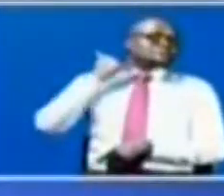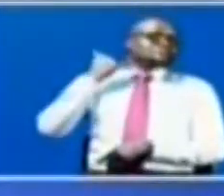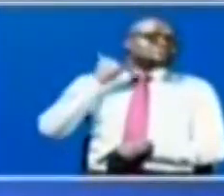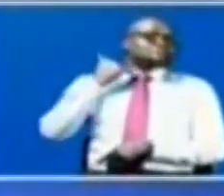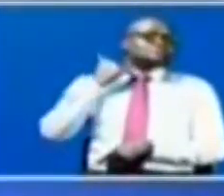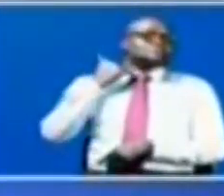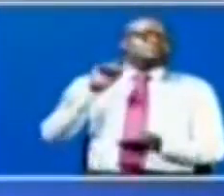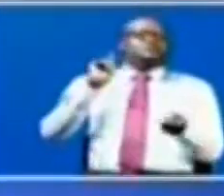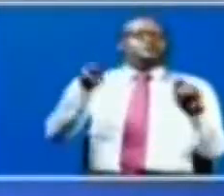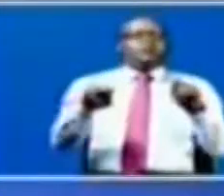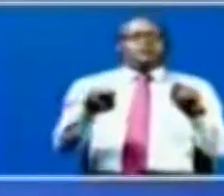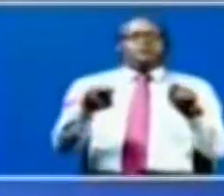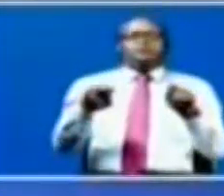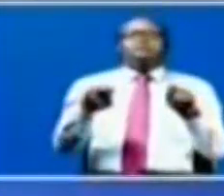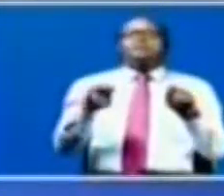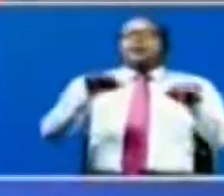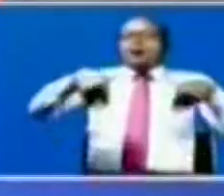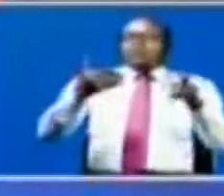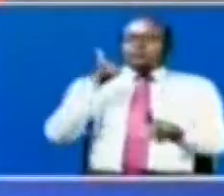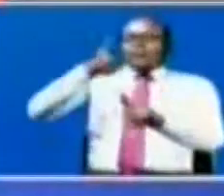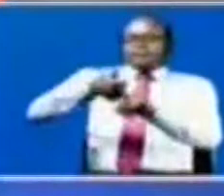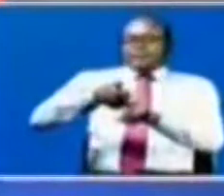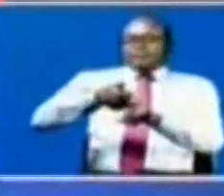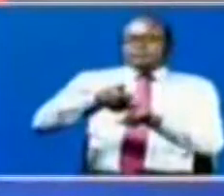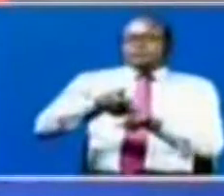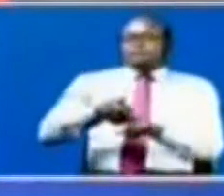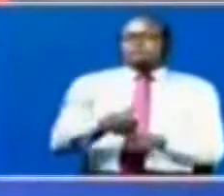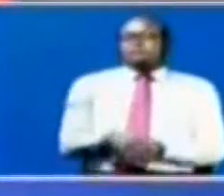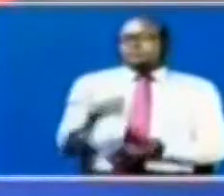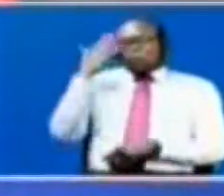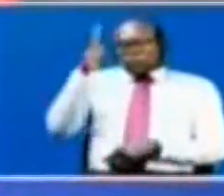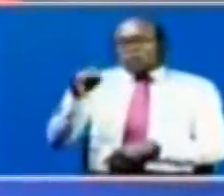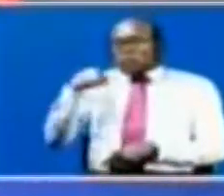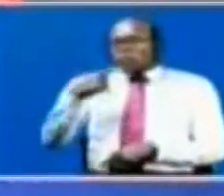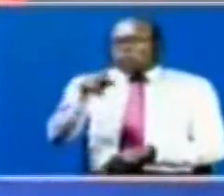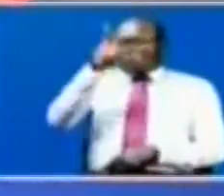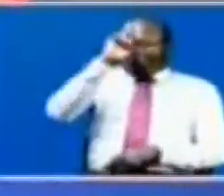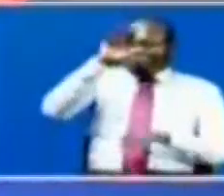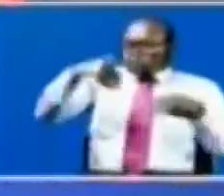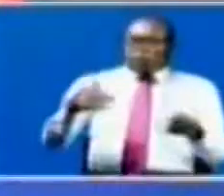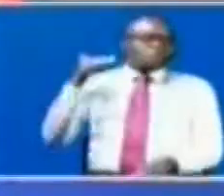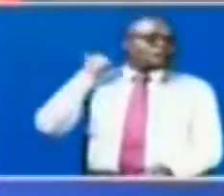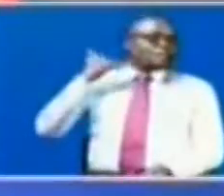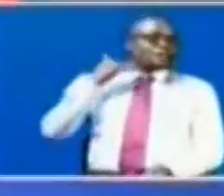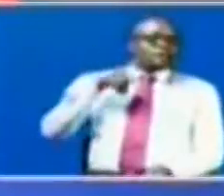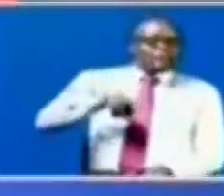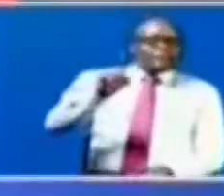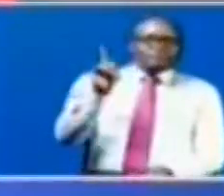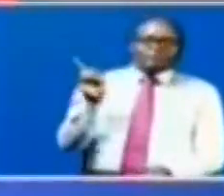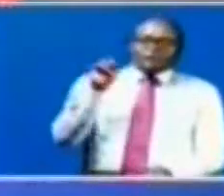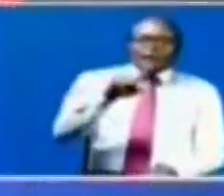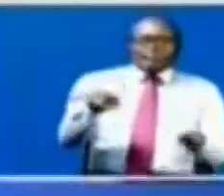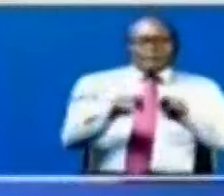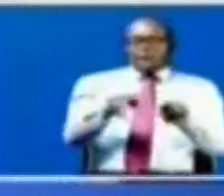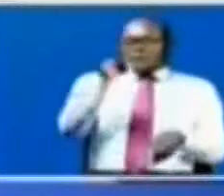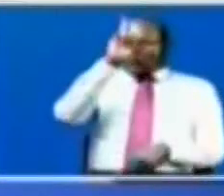yanadaiwa kubadili njia ya uvamizi. Hatuna uhakika ni afisa wa polisi ama ni wahalifu, maana wao wanakuja mfumo wa